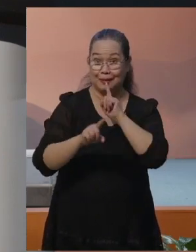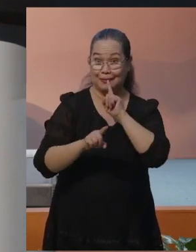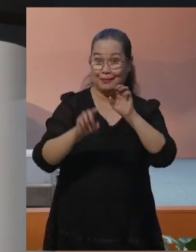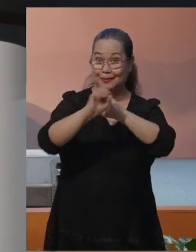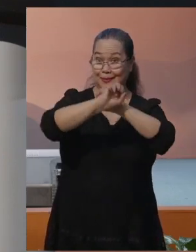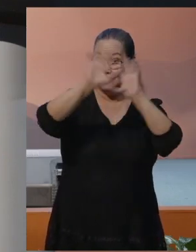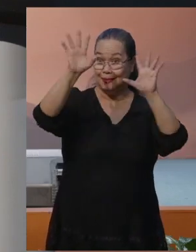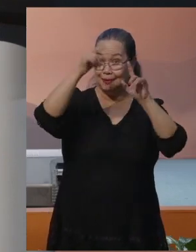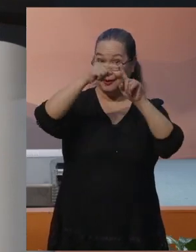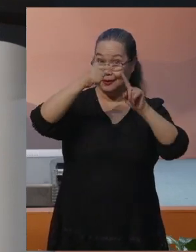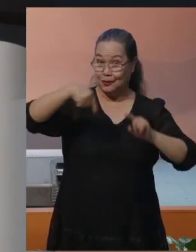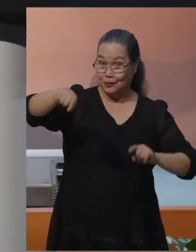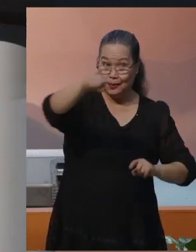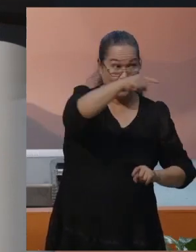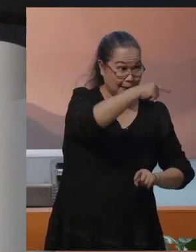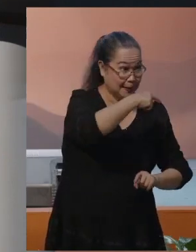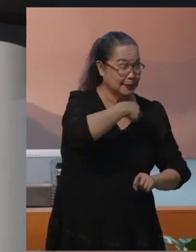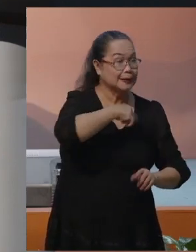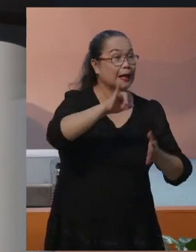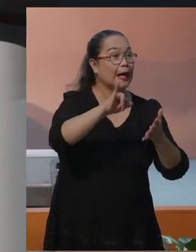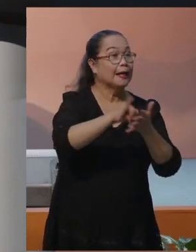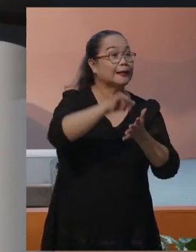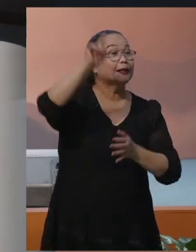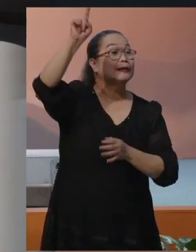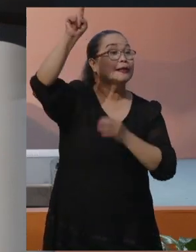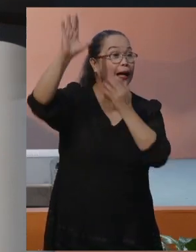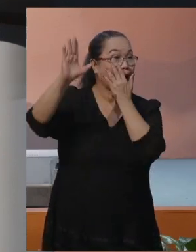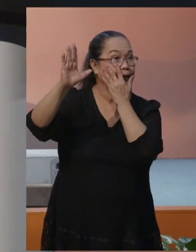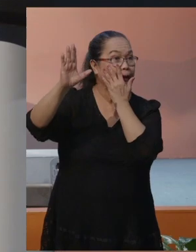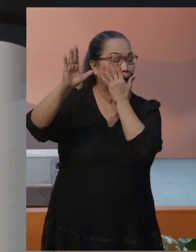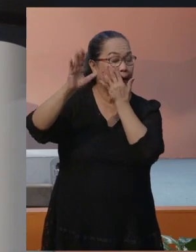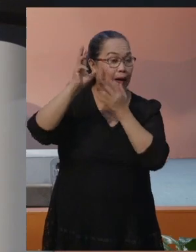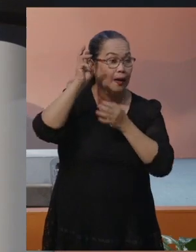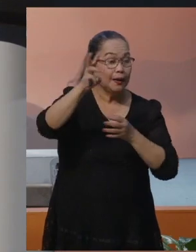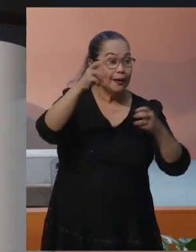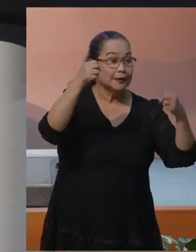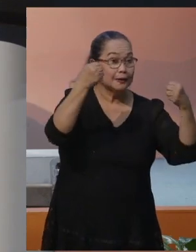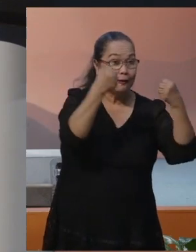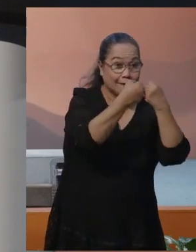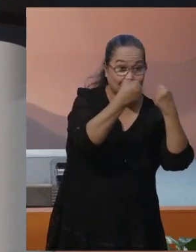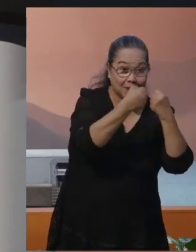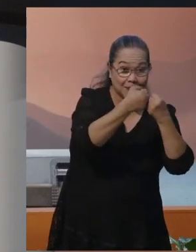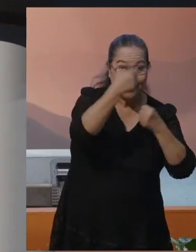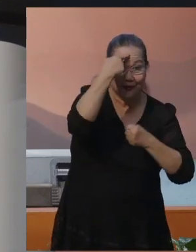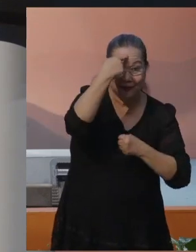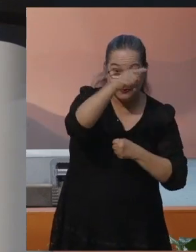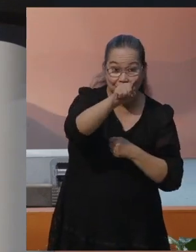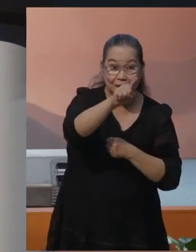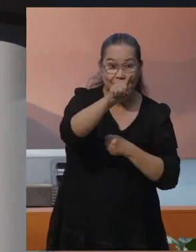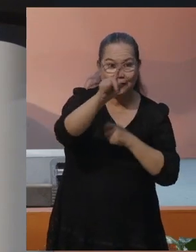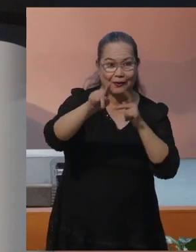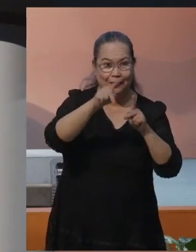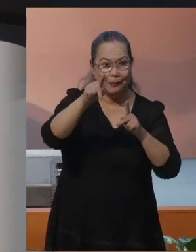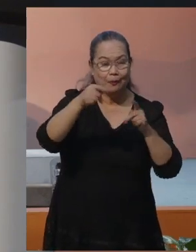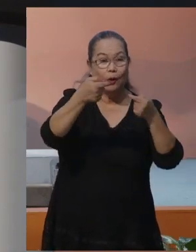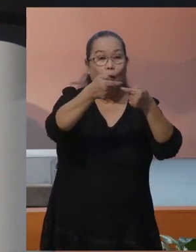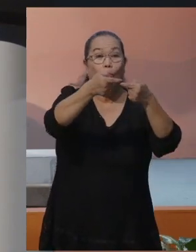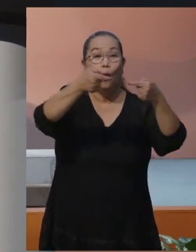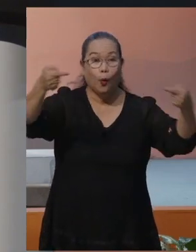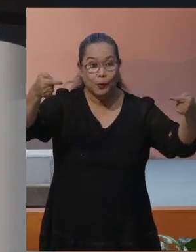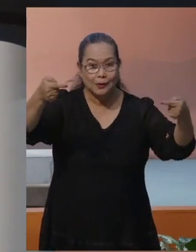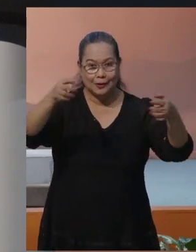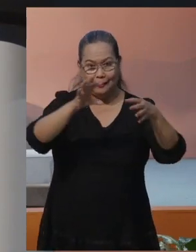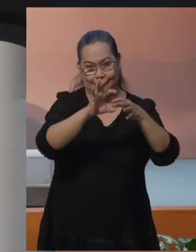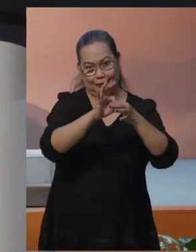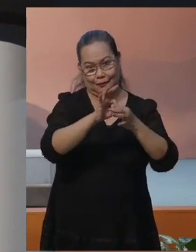malinaw po sa ating lahat na ang Diyos ang nakikipaglaban para sa mga kalaban